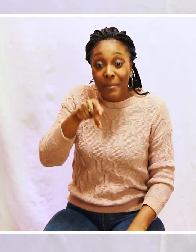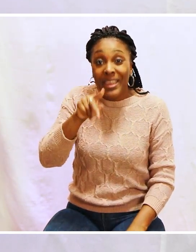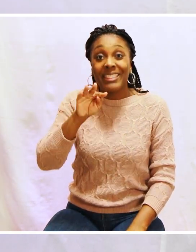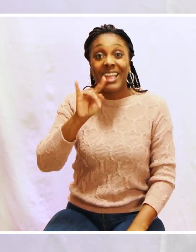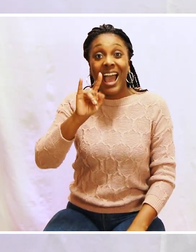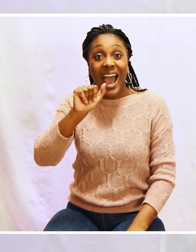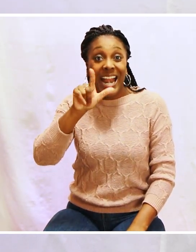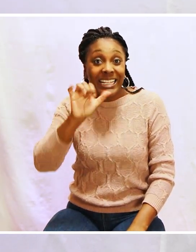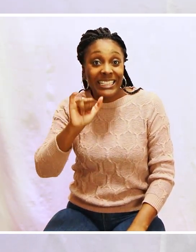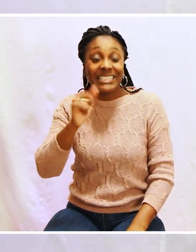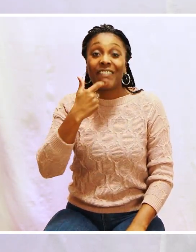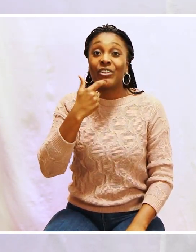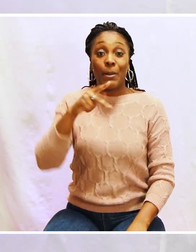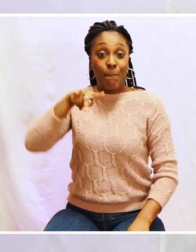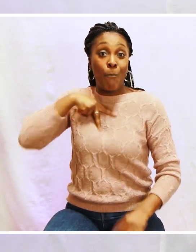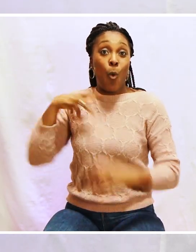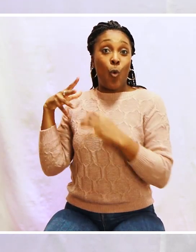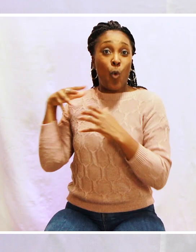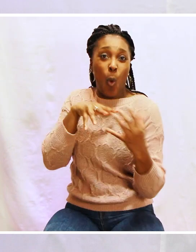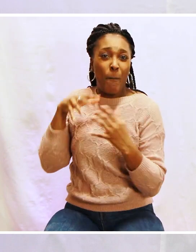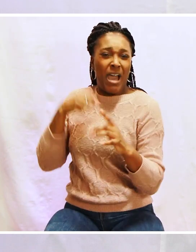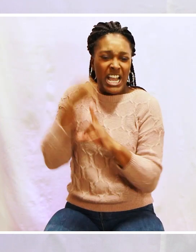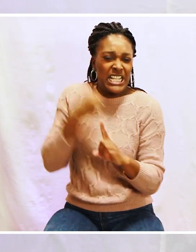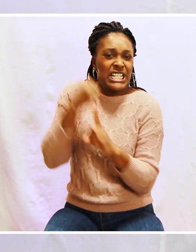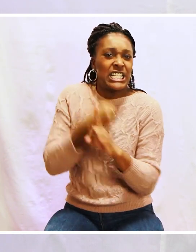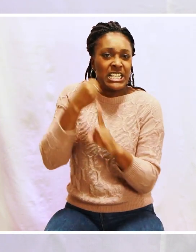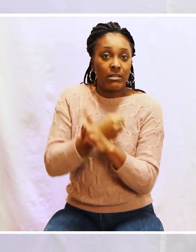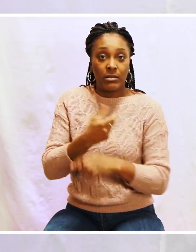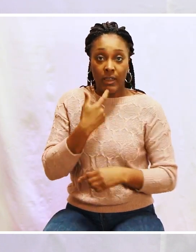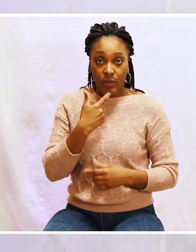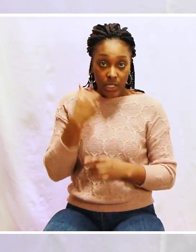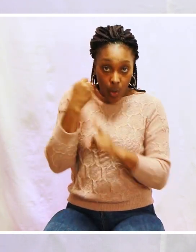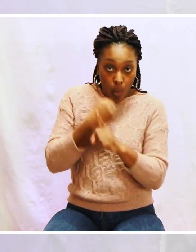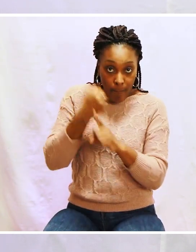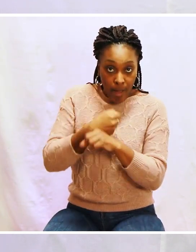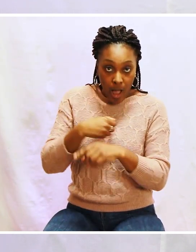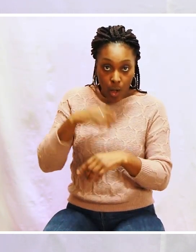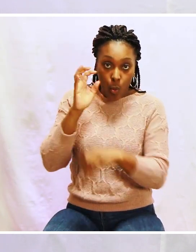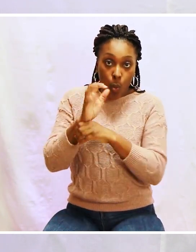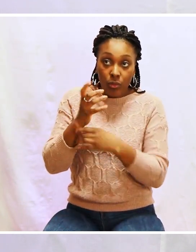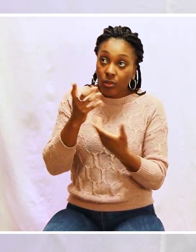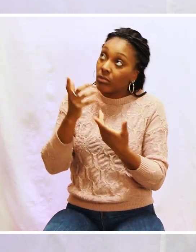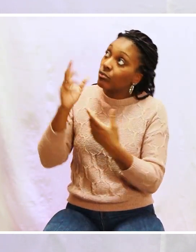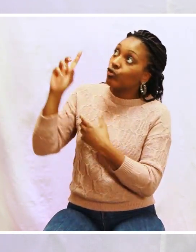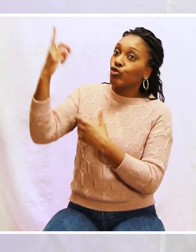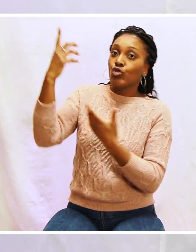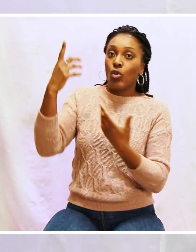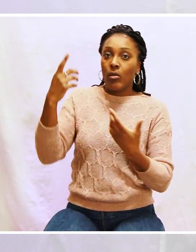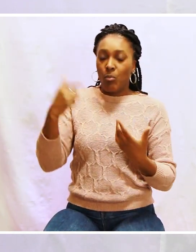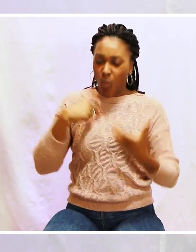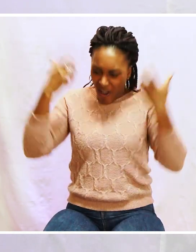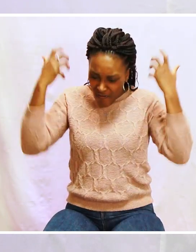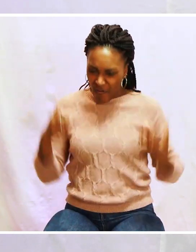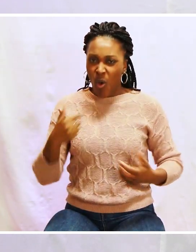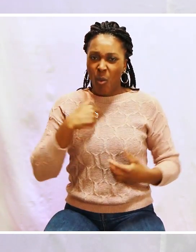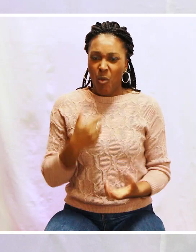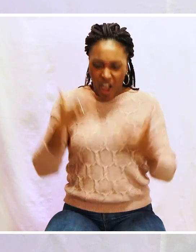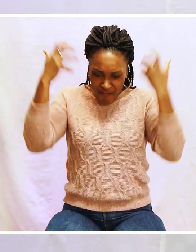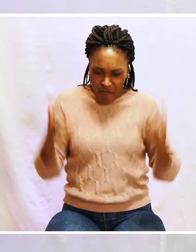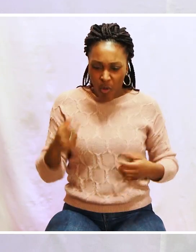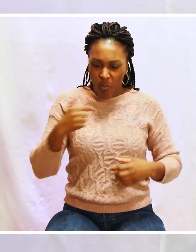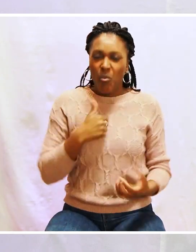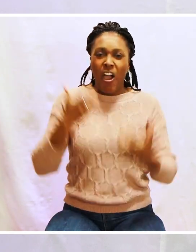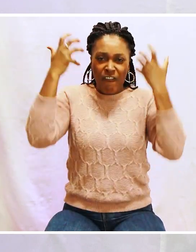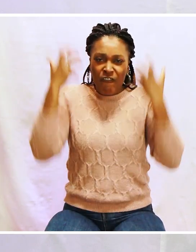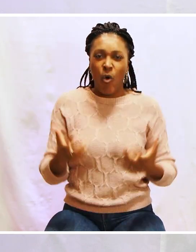dans une arène et elle est en train de combattre, non seulement contre des hommes, mais contre Dieu lui-même, à dire, je veux que ma volonté se fasse d'une manière ou